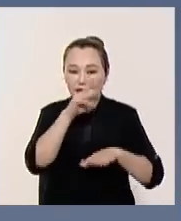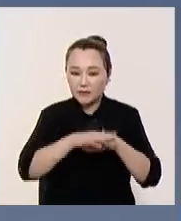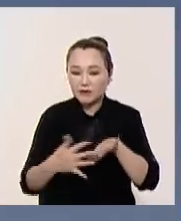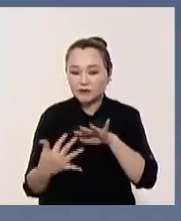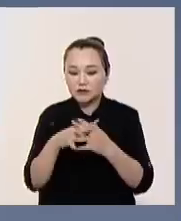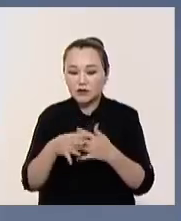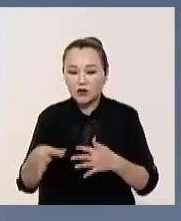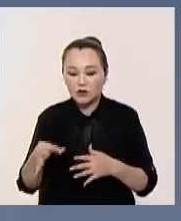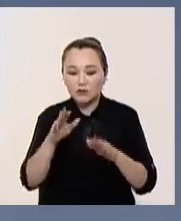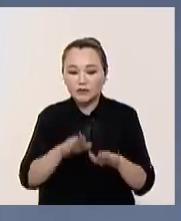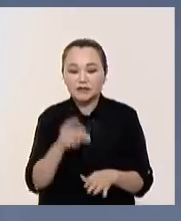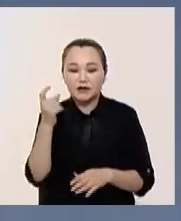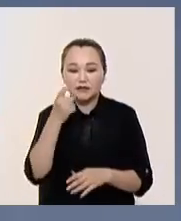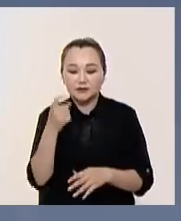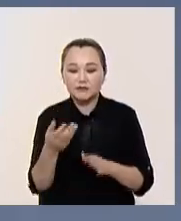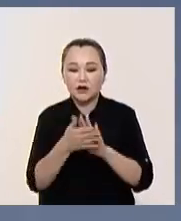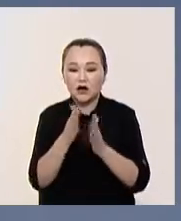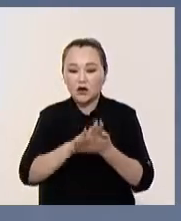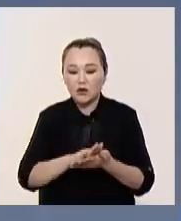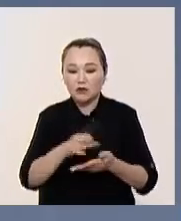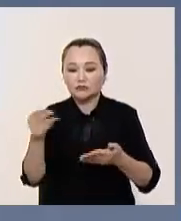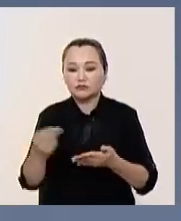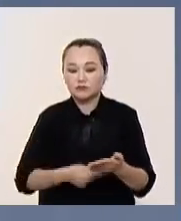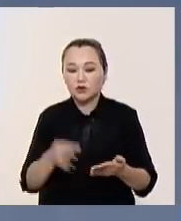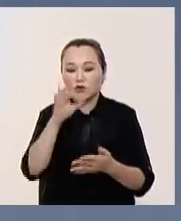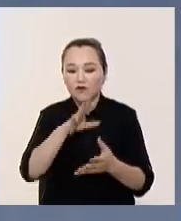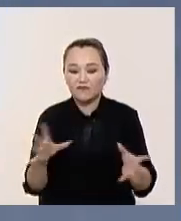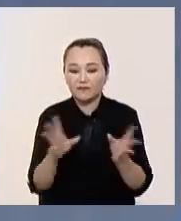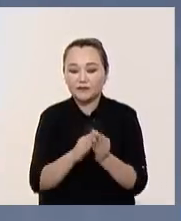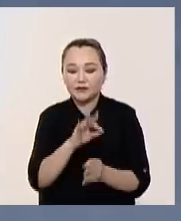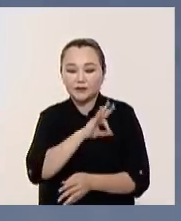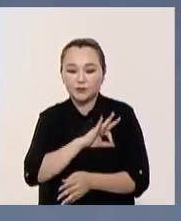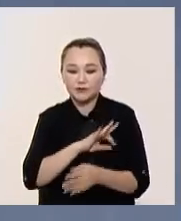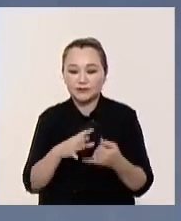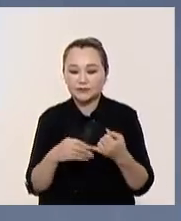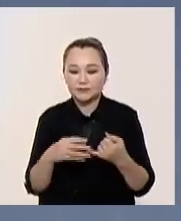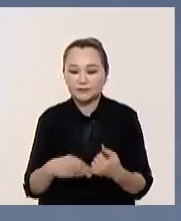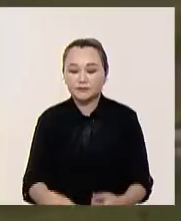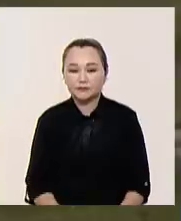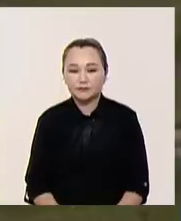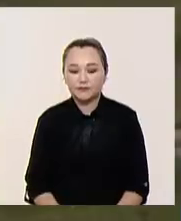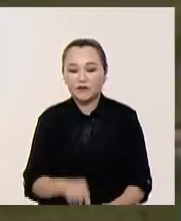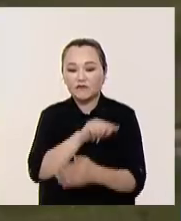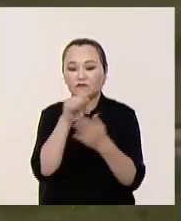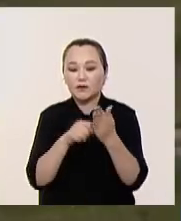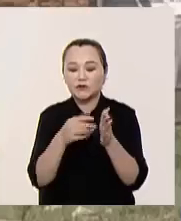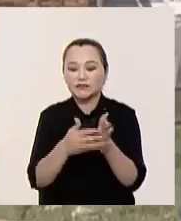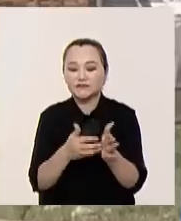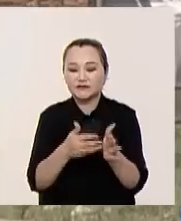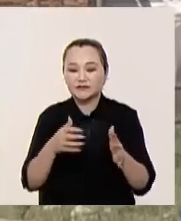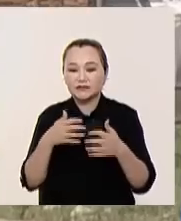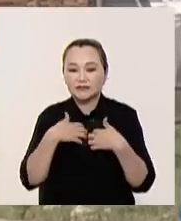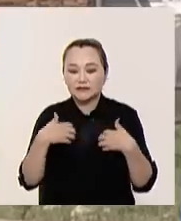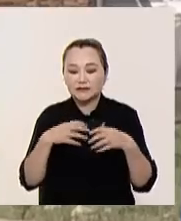сельских округов и местными хозяйствами заключили меморандум о совместном использовании земель. Вопрос дефицита